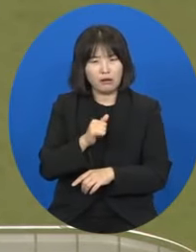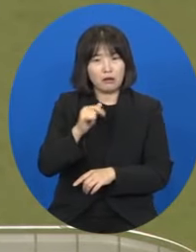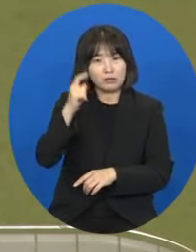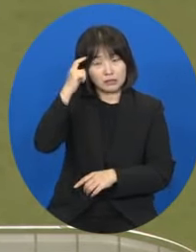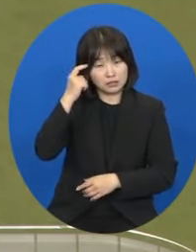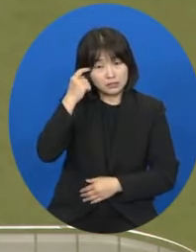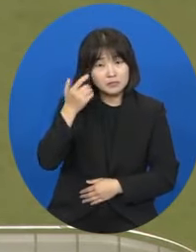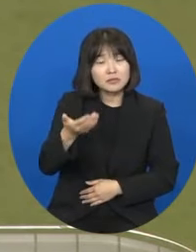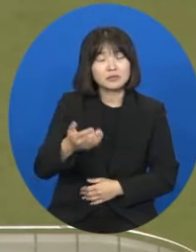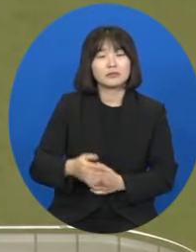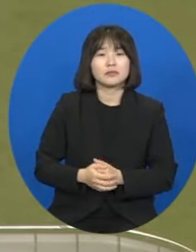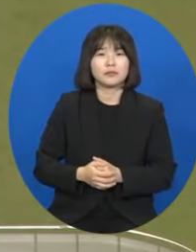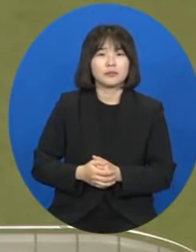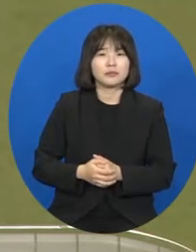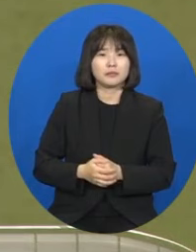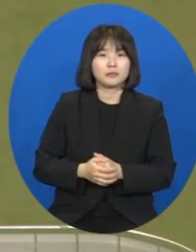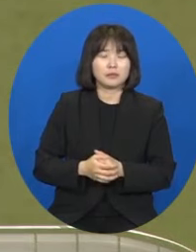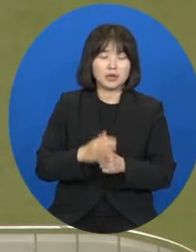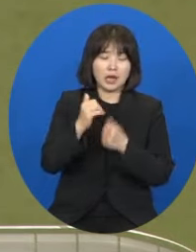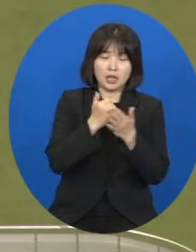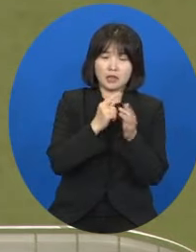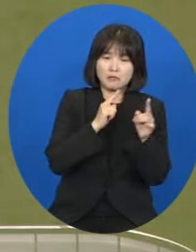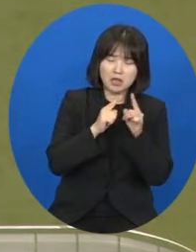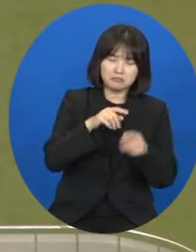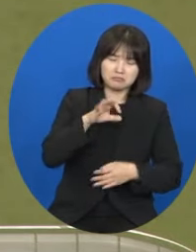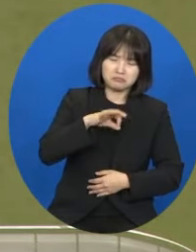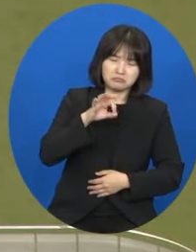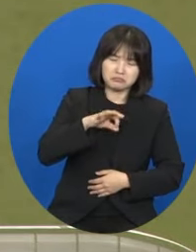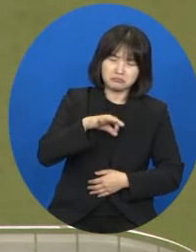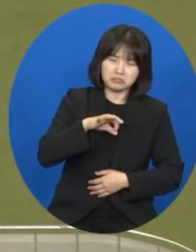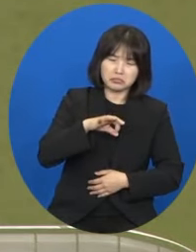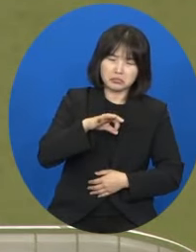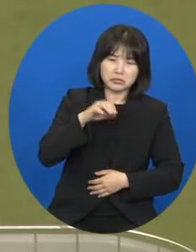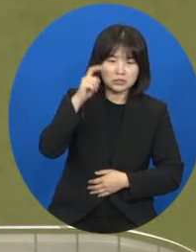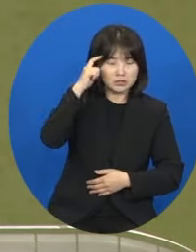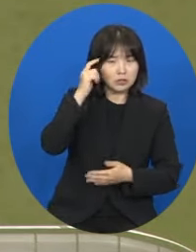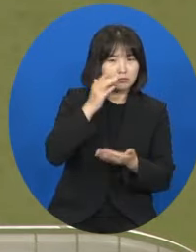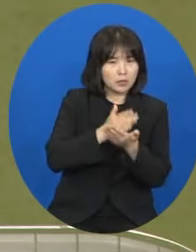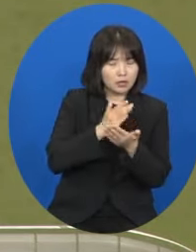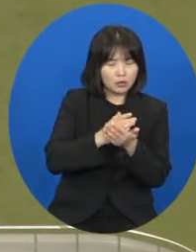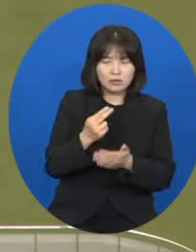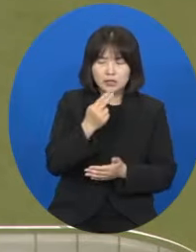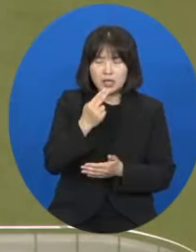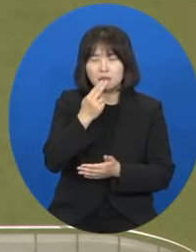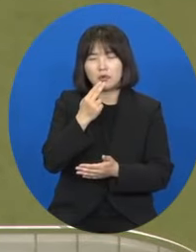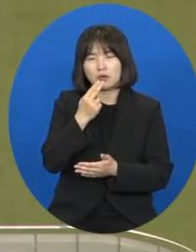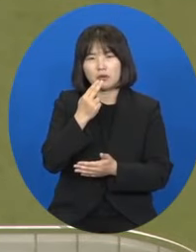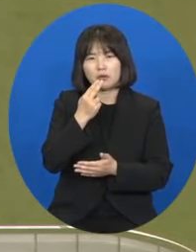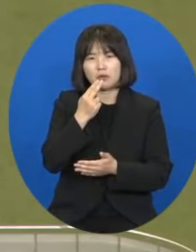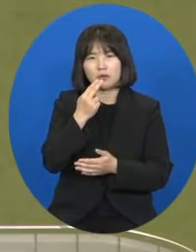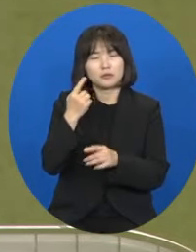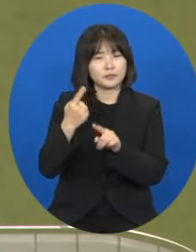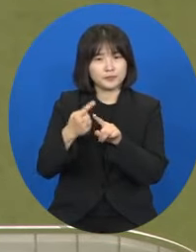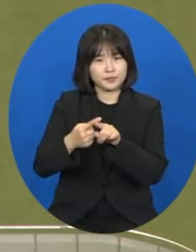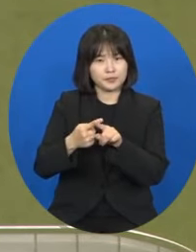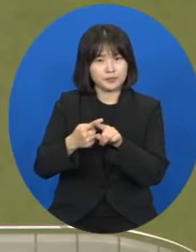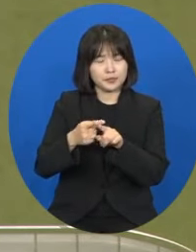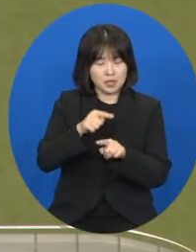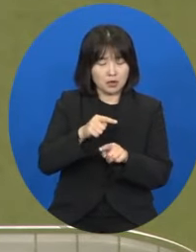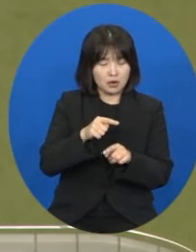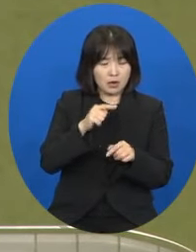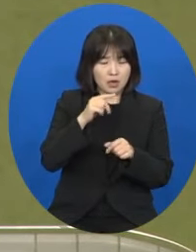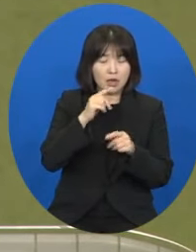하십니까? 이 말씀이 별거 아닌 것 같지만 여러분, 이것은 생명의 양식입니다. 우리가 이것을 먹어야 살아요. 여러분,